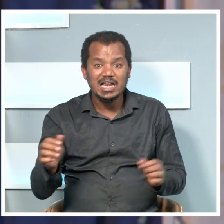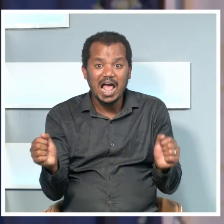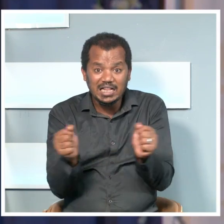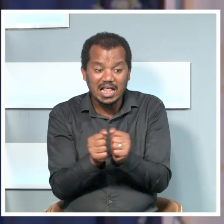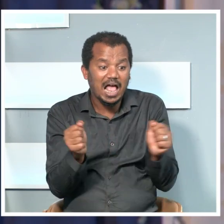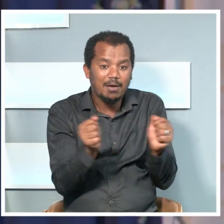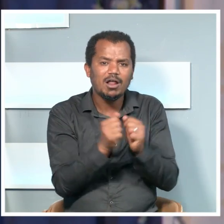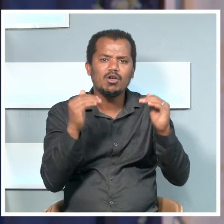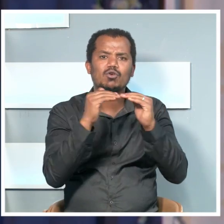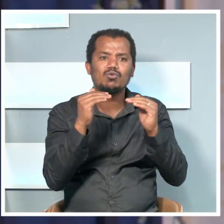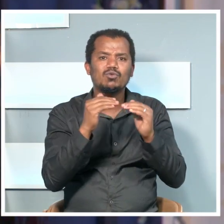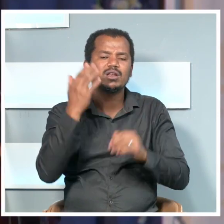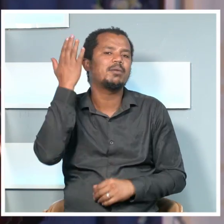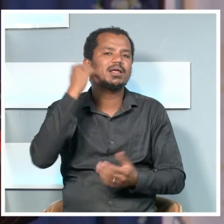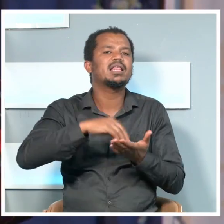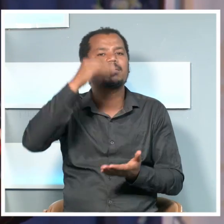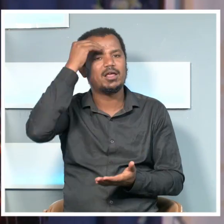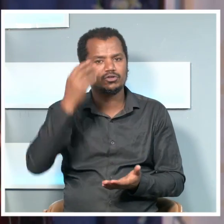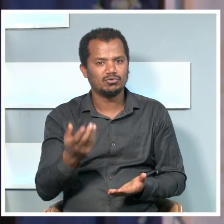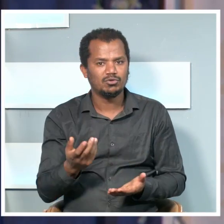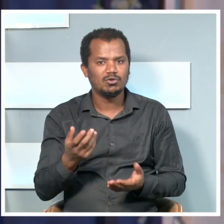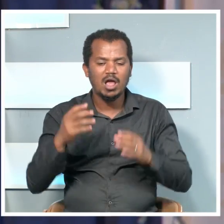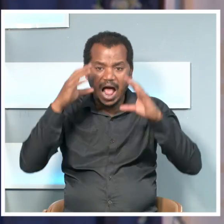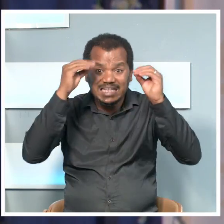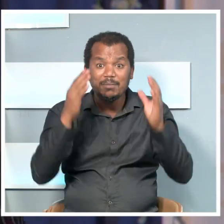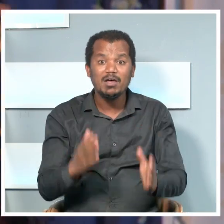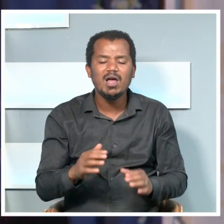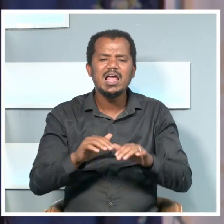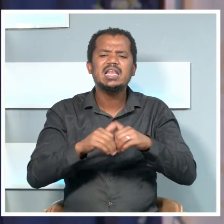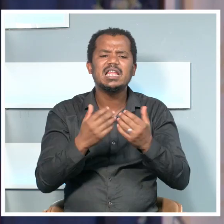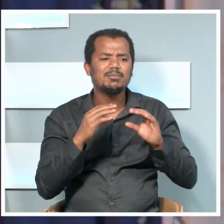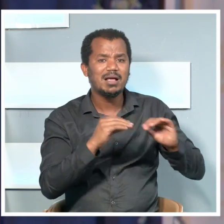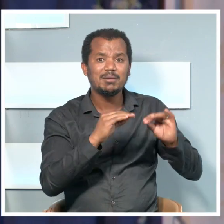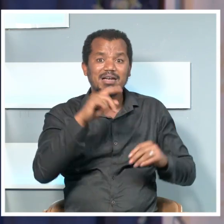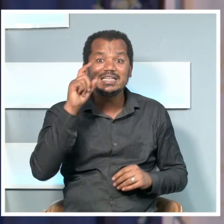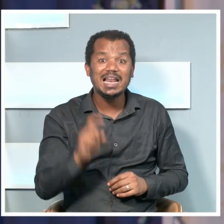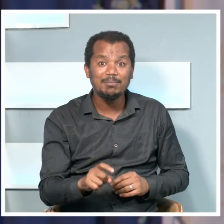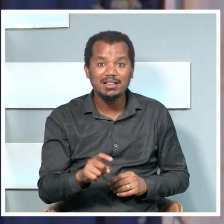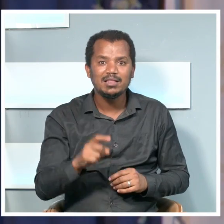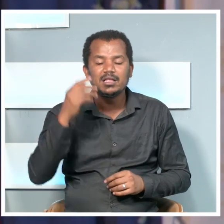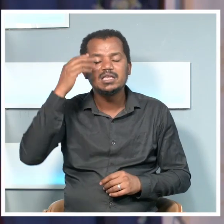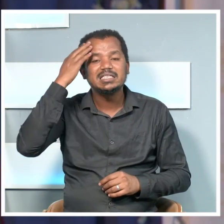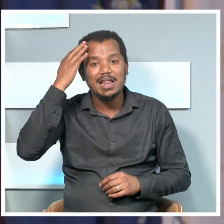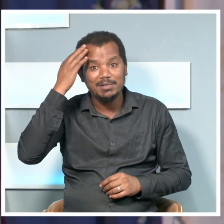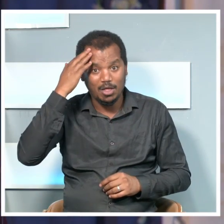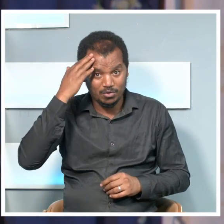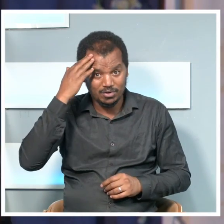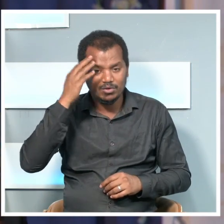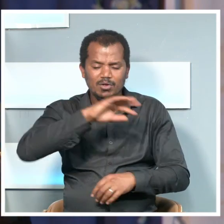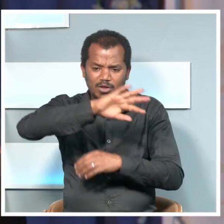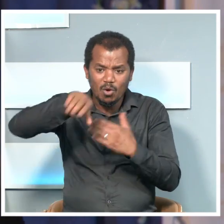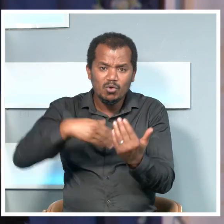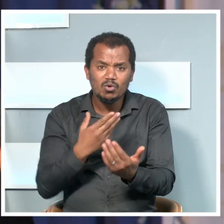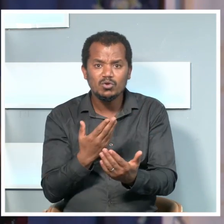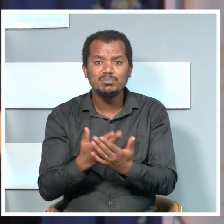عبرا الكل نبري تمارجوا ممهرتا نديت ما استمر ندل بات سلام متاج